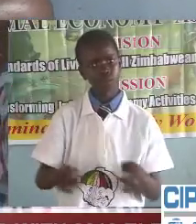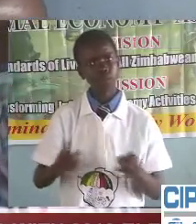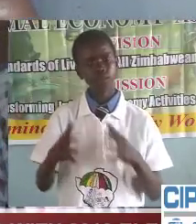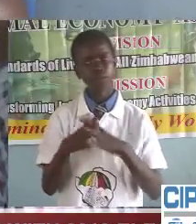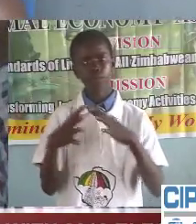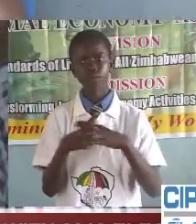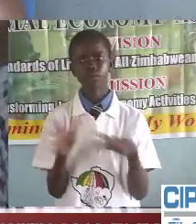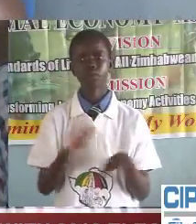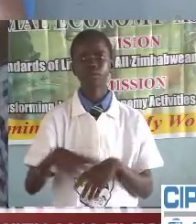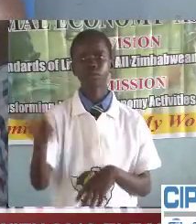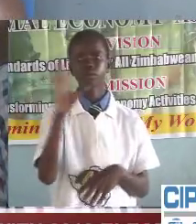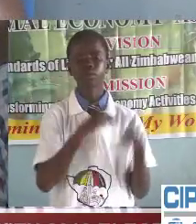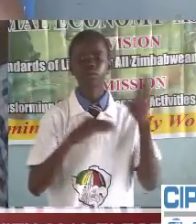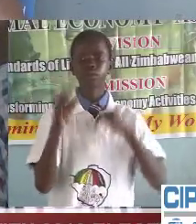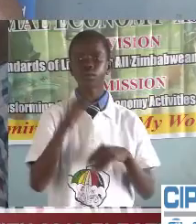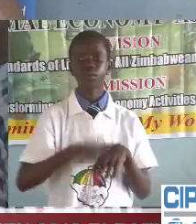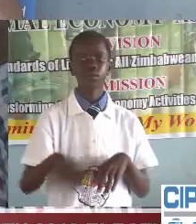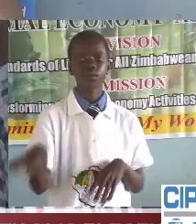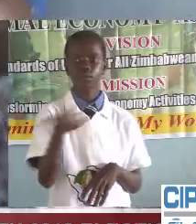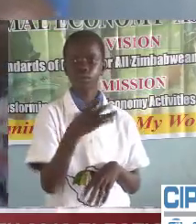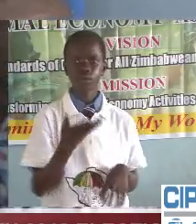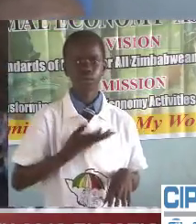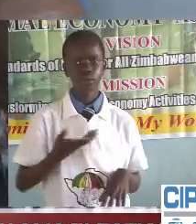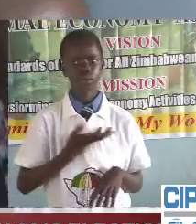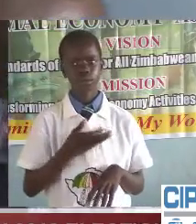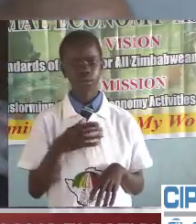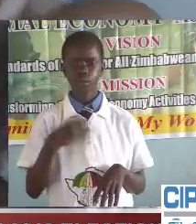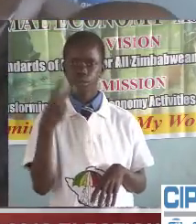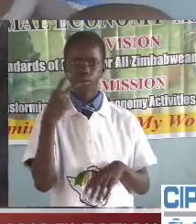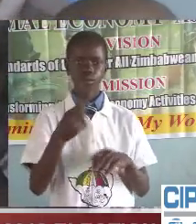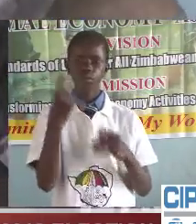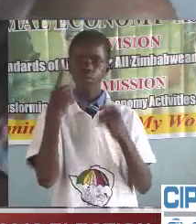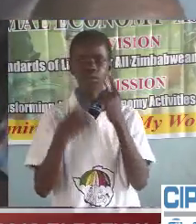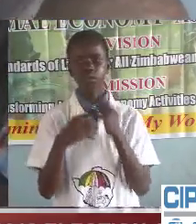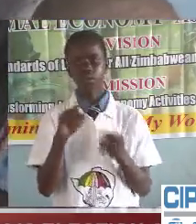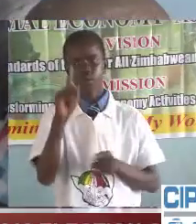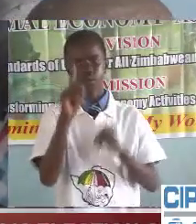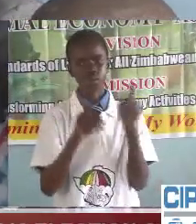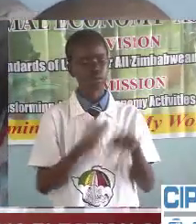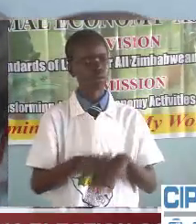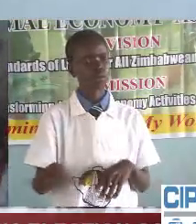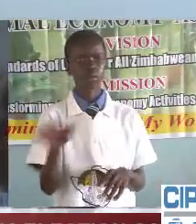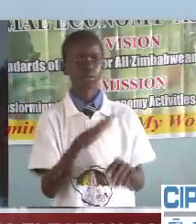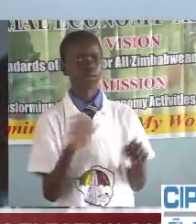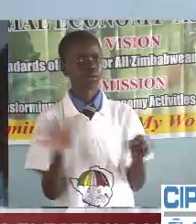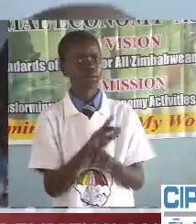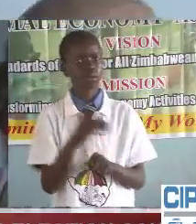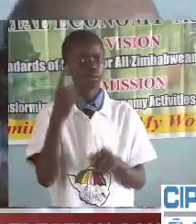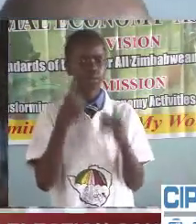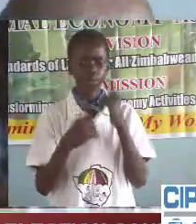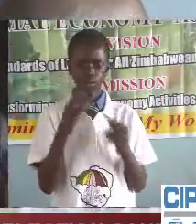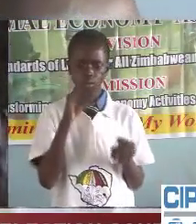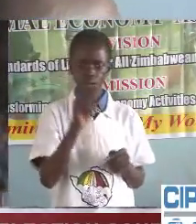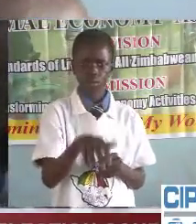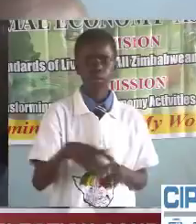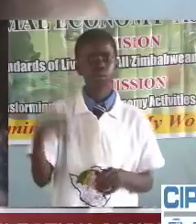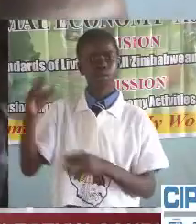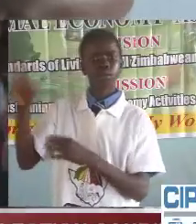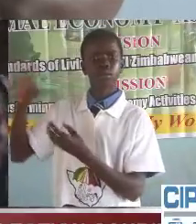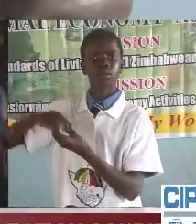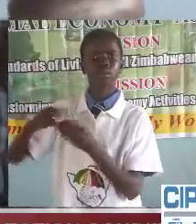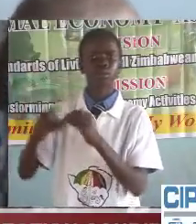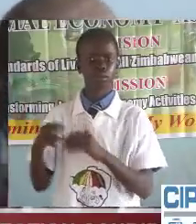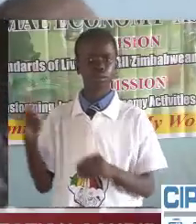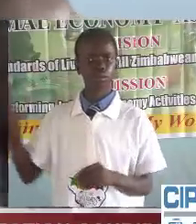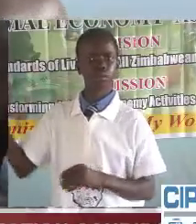anga achitaura pano. Vazhinji vachona vachange vachitora zvichemo zvenyu imi vachienda nazvo kuHarare kuti kunonogadzirwa mitemo,